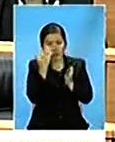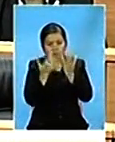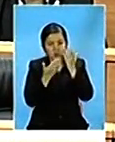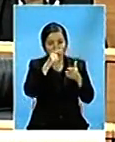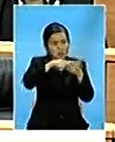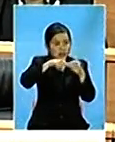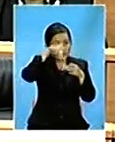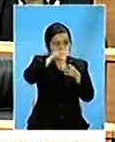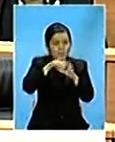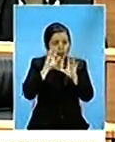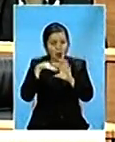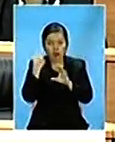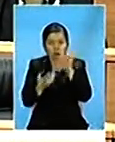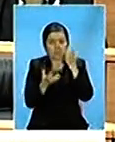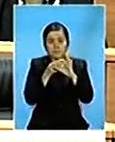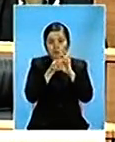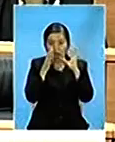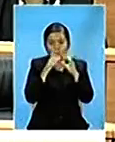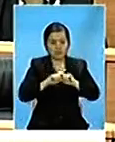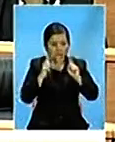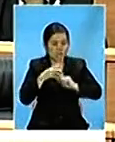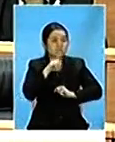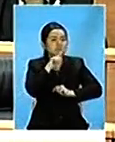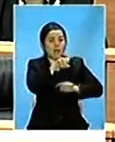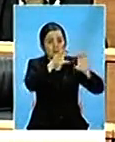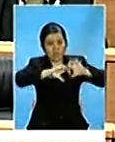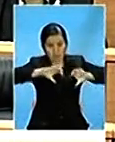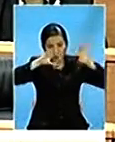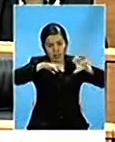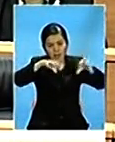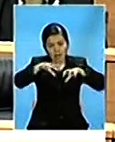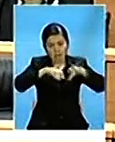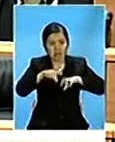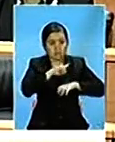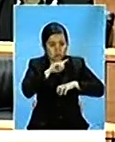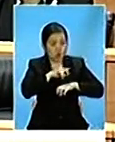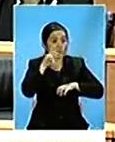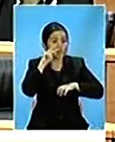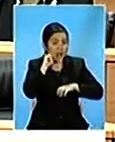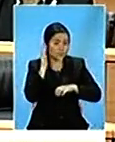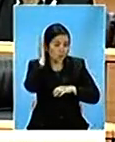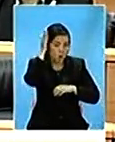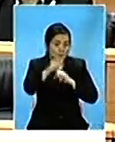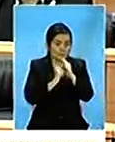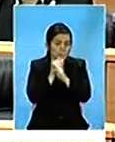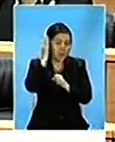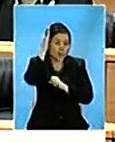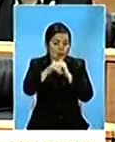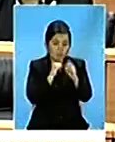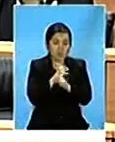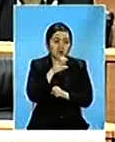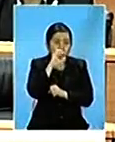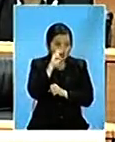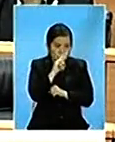ไม่หรือใครจะลงไม่ได้เกี่ยวข้องแต่ผมถามรัฐบาลครับว่าการบริหารจัดการน้ําในปีต่อไปเนี่ยนะครับ56